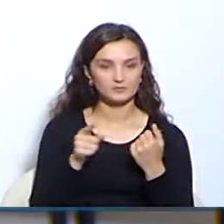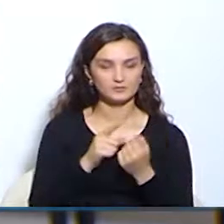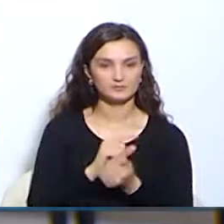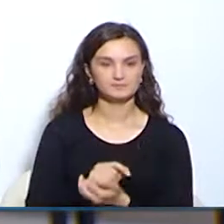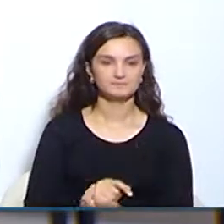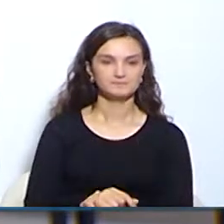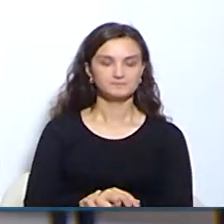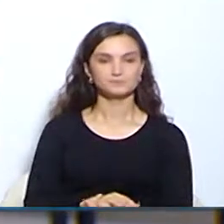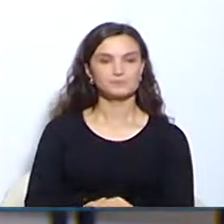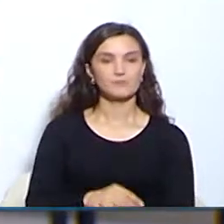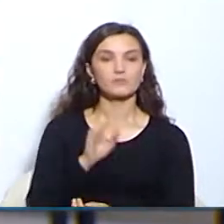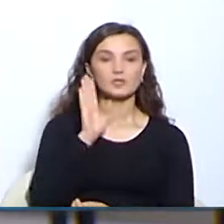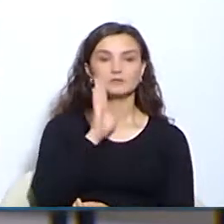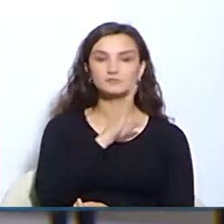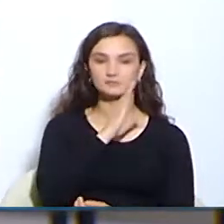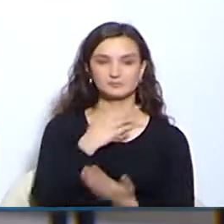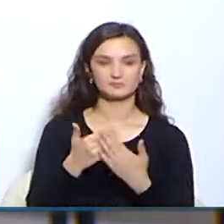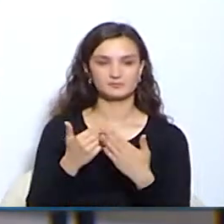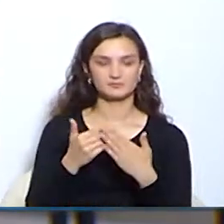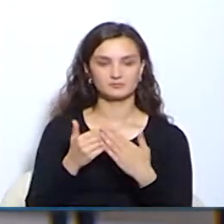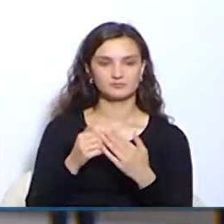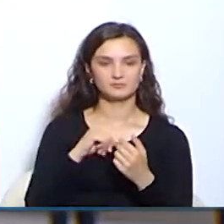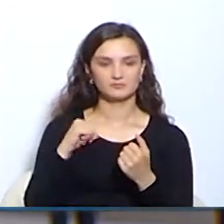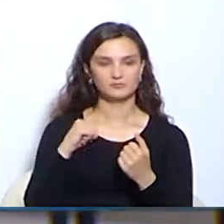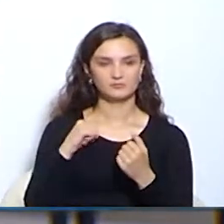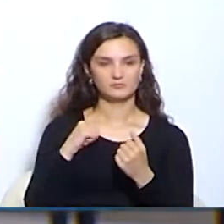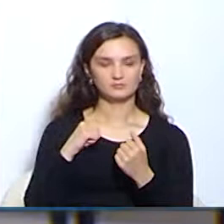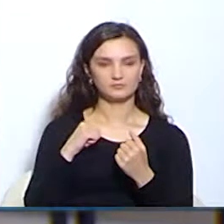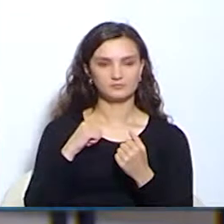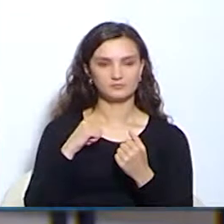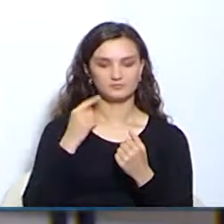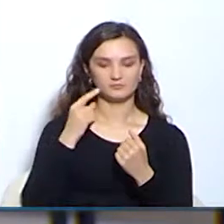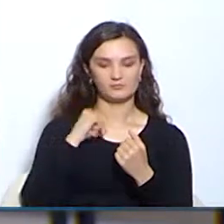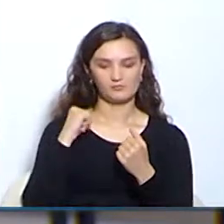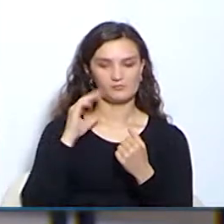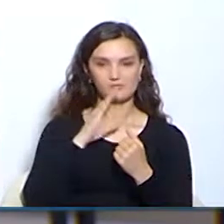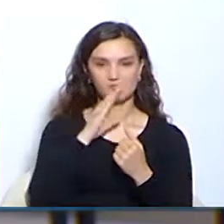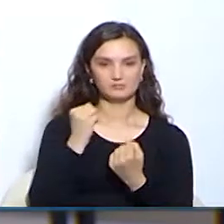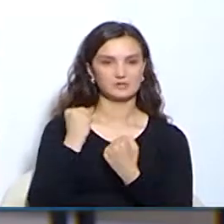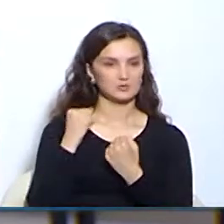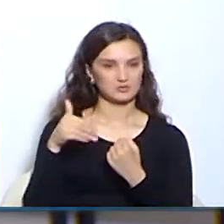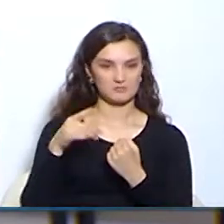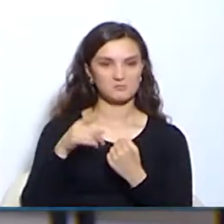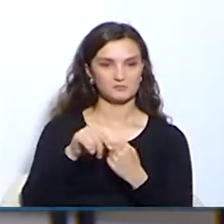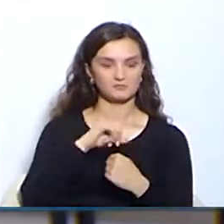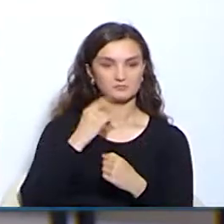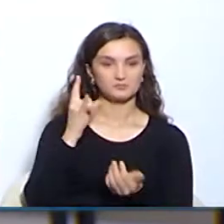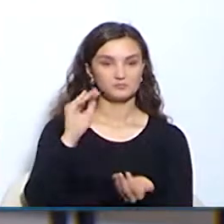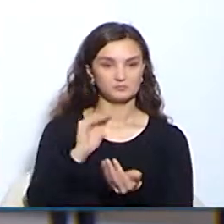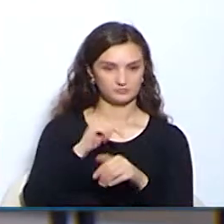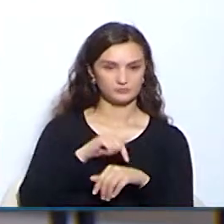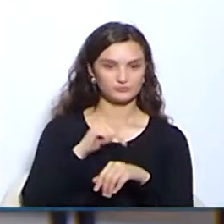იმიტომ რომ ასე შემთხვევაში მშობელს არ აქვს დაცულობის განცდა, ხო? დაცულობის განცდა აქვს მხოლოდ ბავშვს. ამიტომ ამ